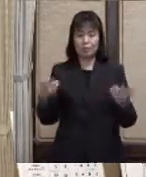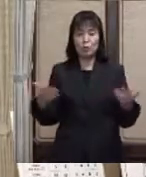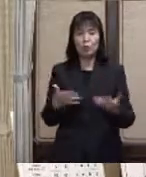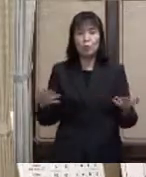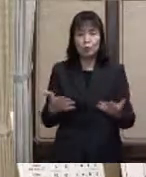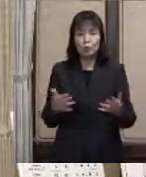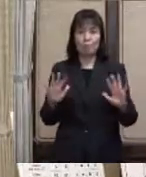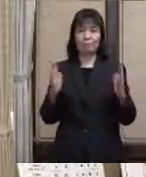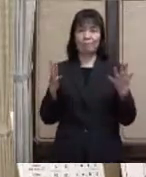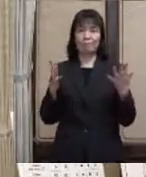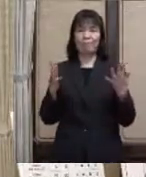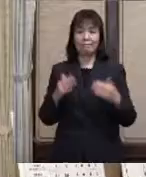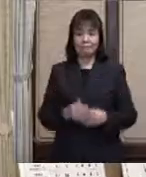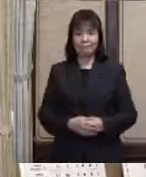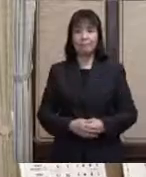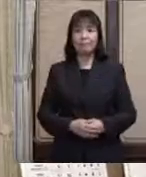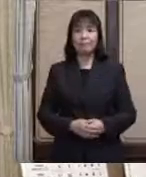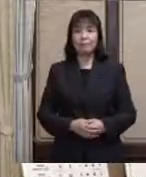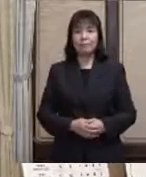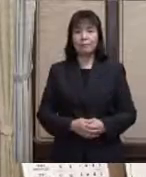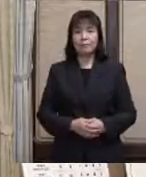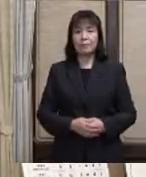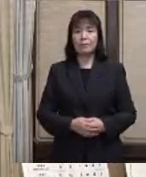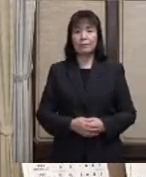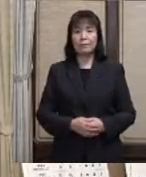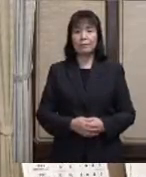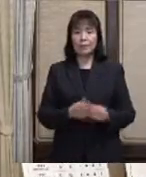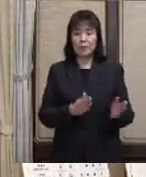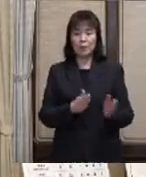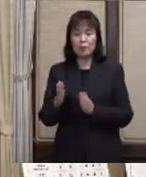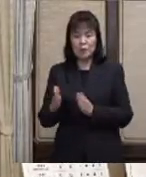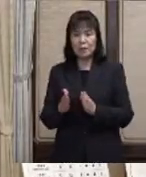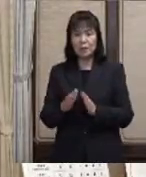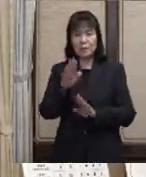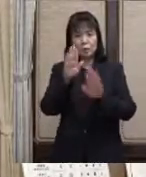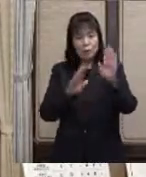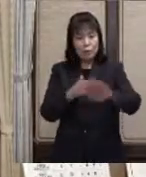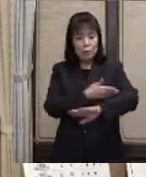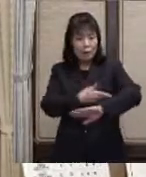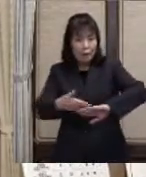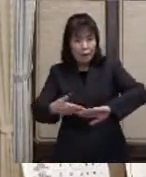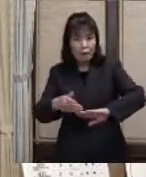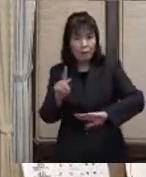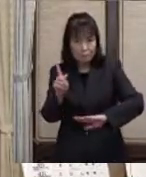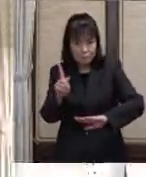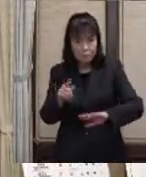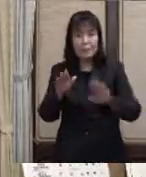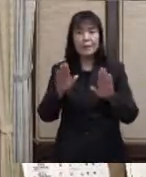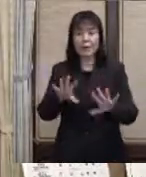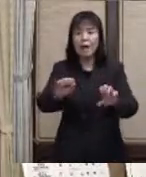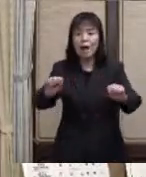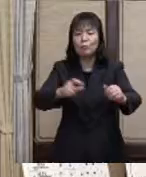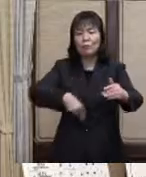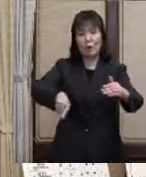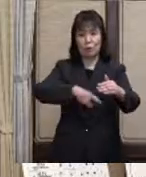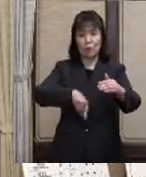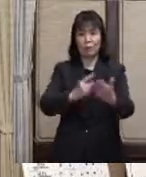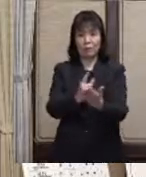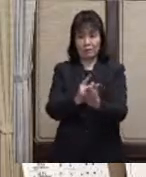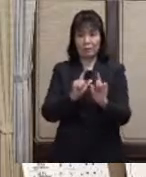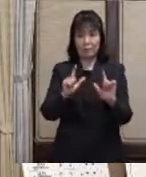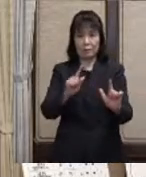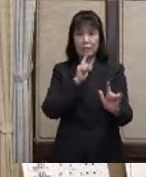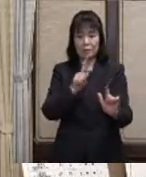業は無職でございます。次に症状経過行動歴ですが、現在把握している内容ですけれ